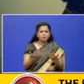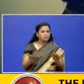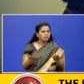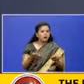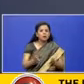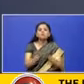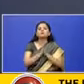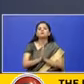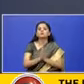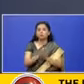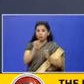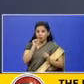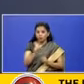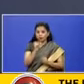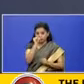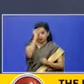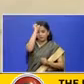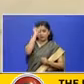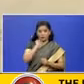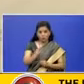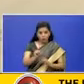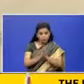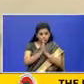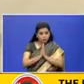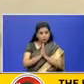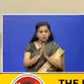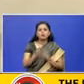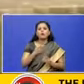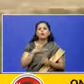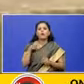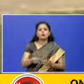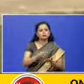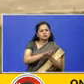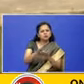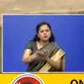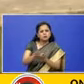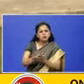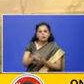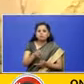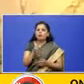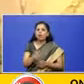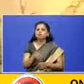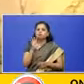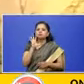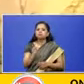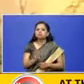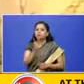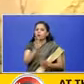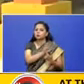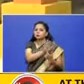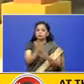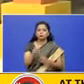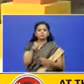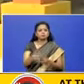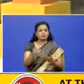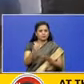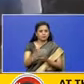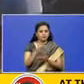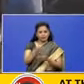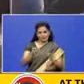पर्व हमारे जीवन में स्वच्छता के महत्व पर भी जोर देता है। इस पर्व के आने